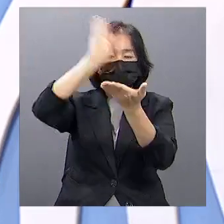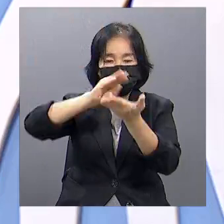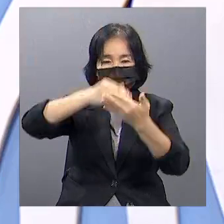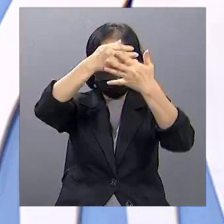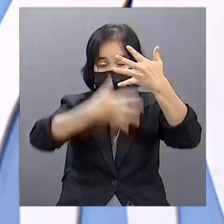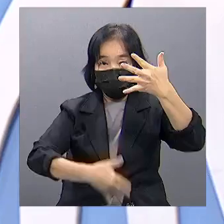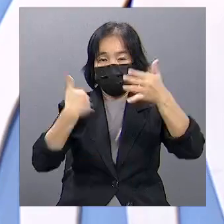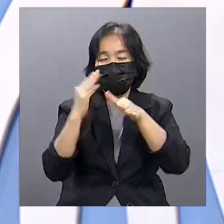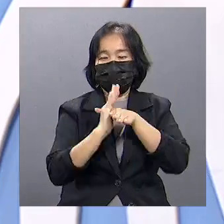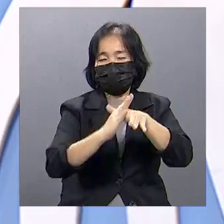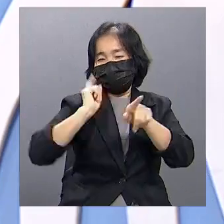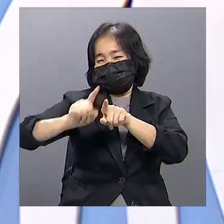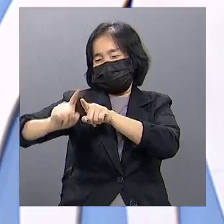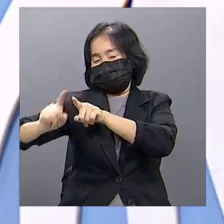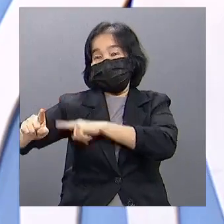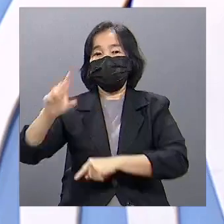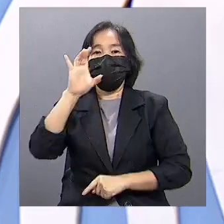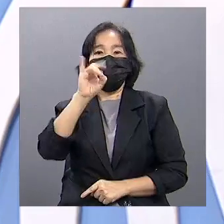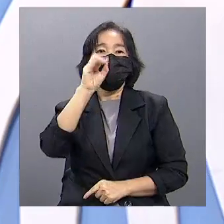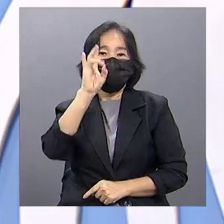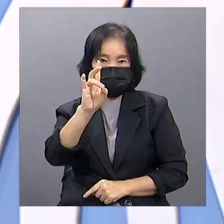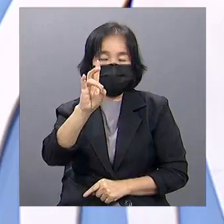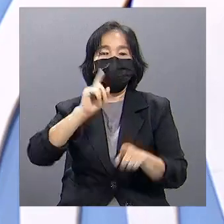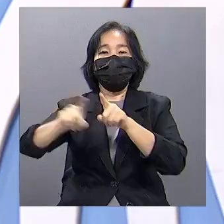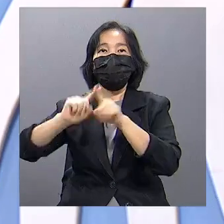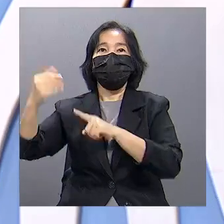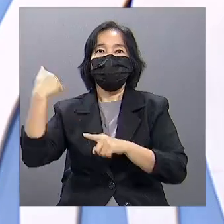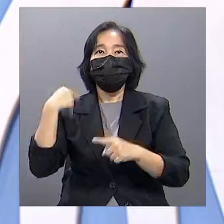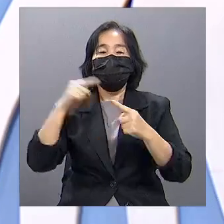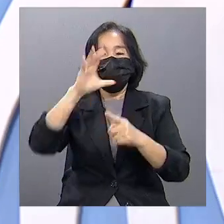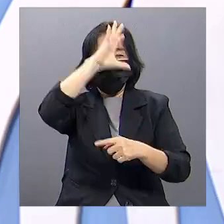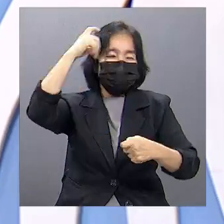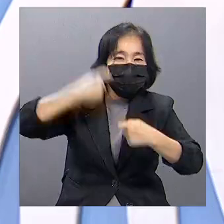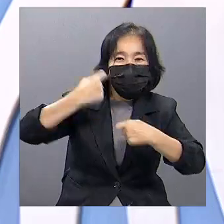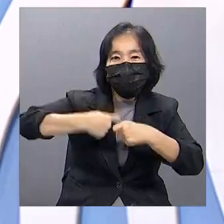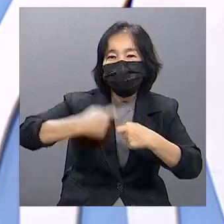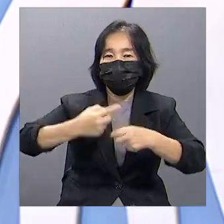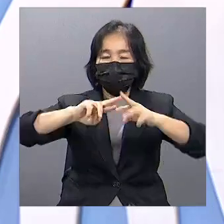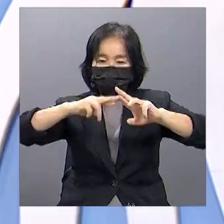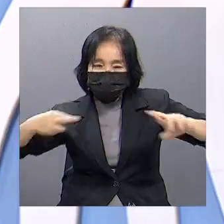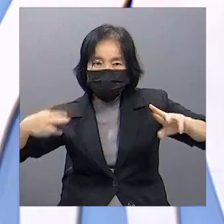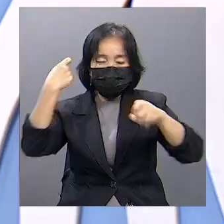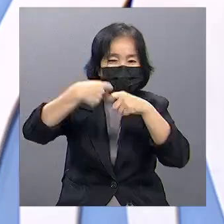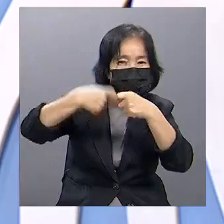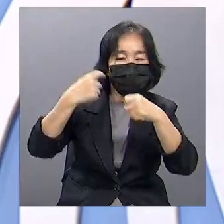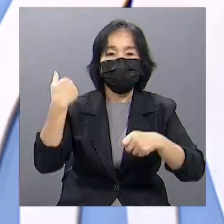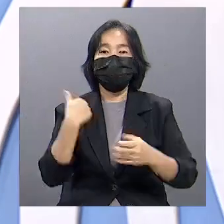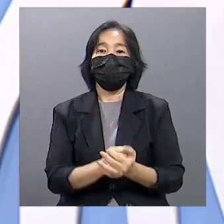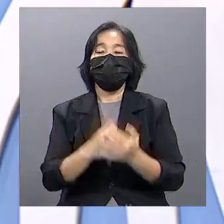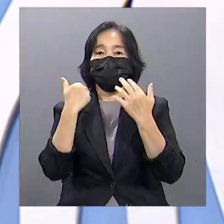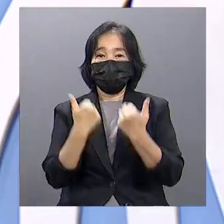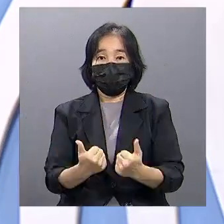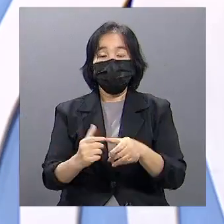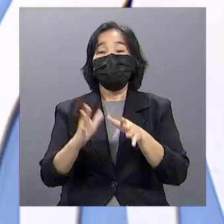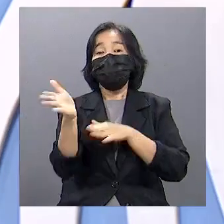ชนิดและมากกว่า75ชนิดนั้นนะคะเป็นชนิดที่หายากหรือว่าใกล้จะสูญพันธุ์ค่ะจริงๆแล้วฉลามนั้นมี